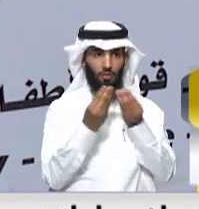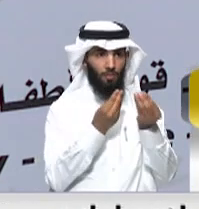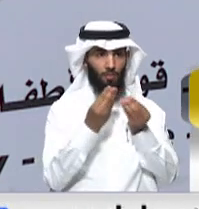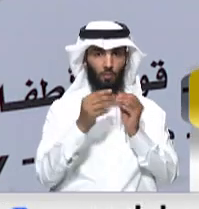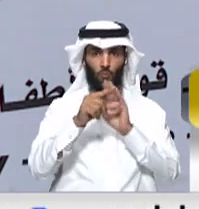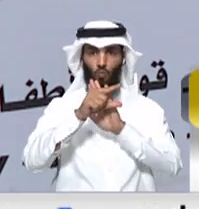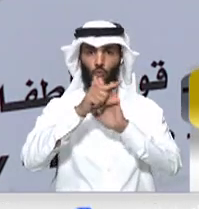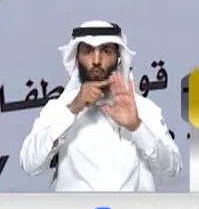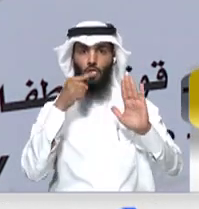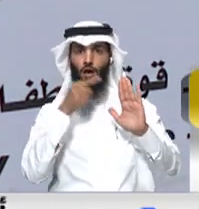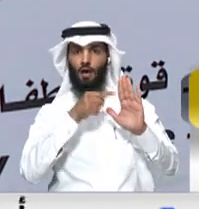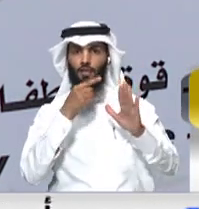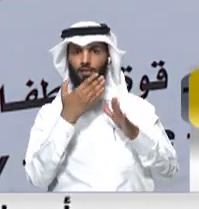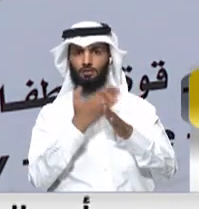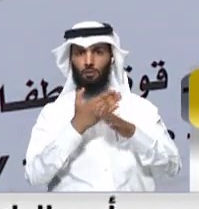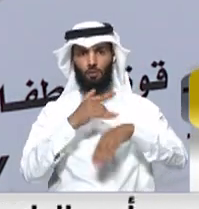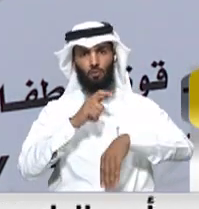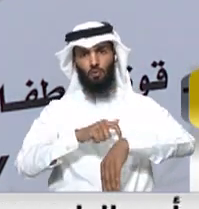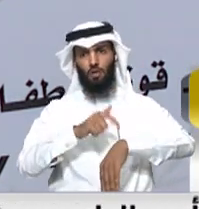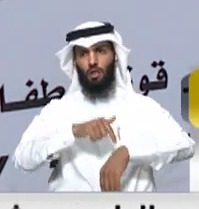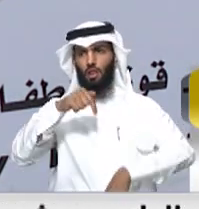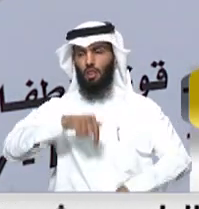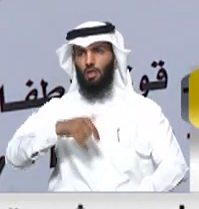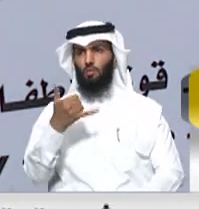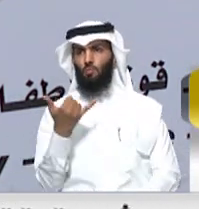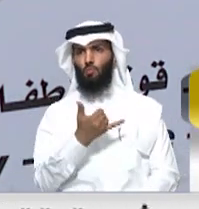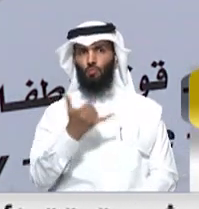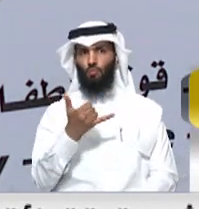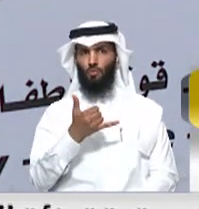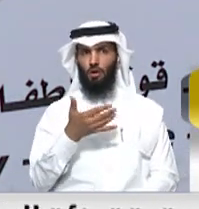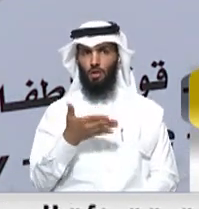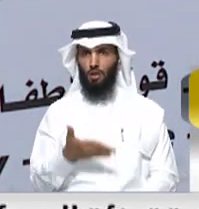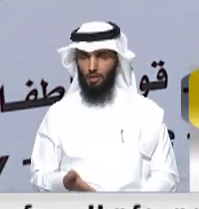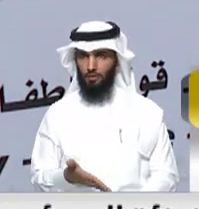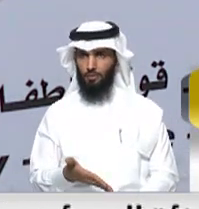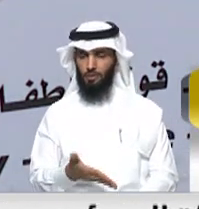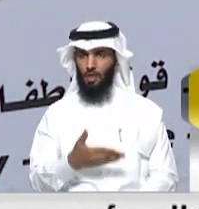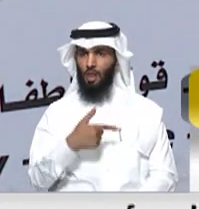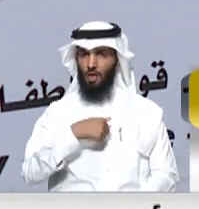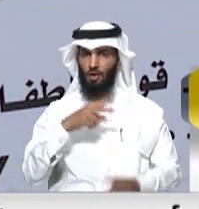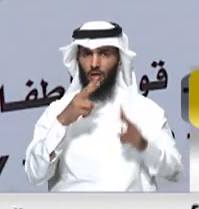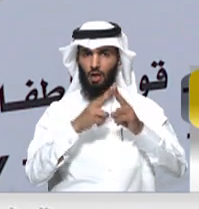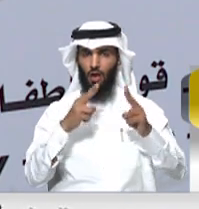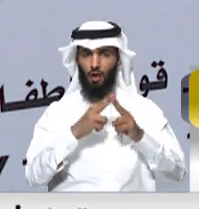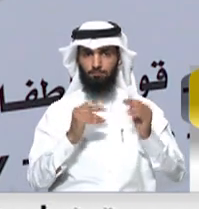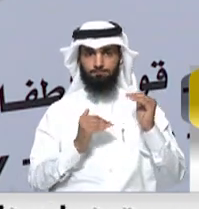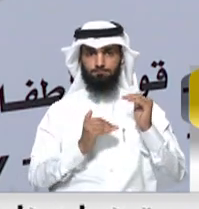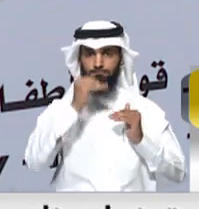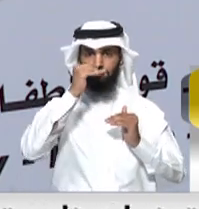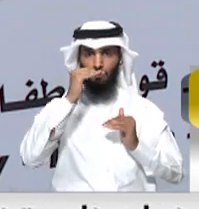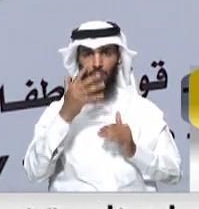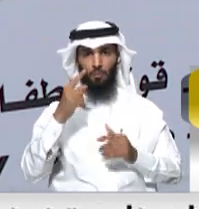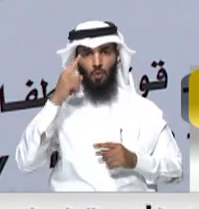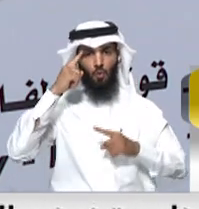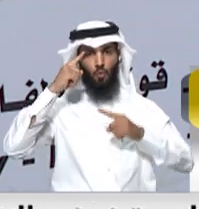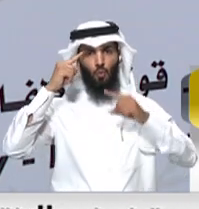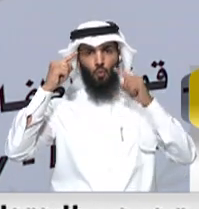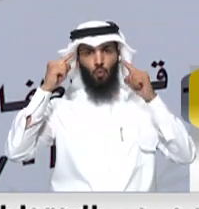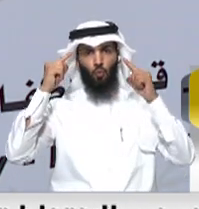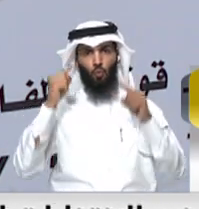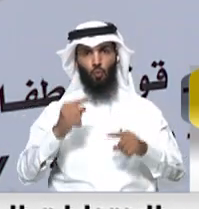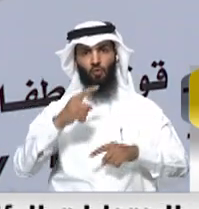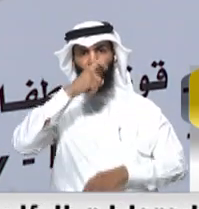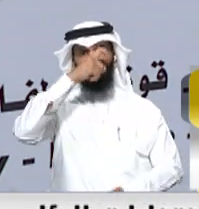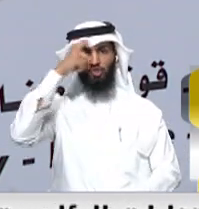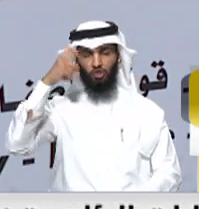لأهميته طبعا في هذا الوقت، وخاصة في ذروة الأحمال اللي دائما تكون فصل الصيف، فنبي نوصل رسالة